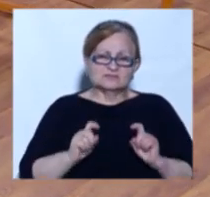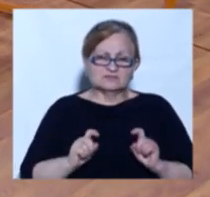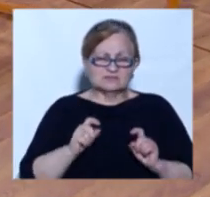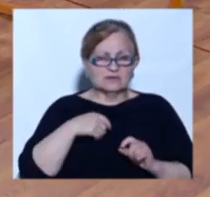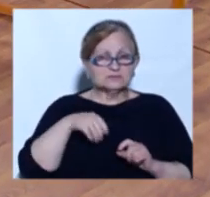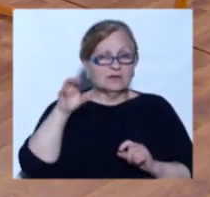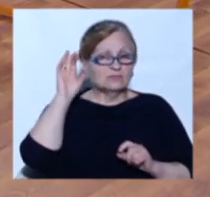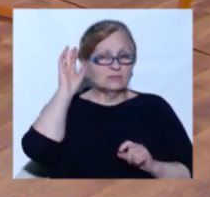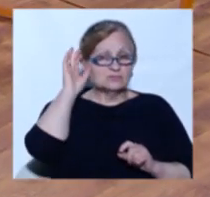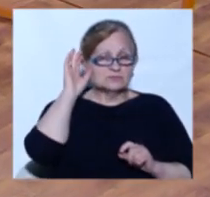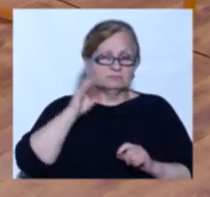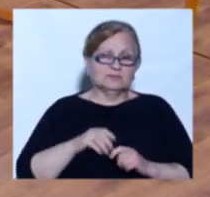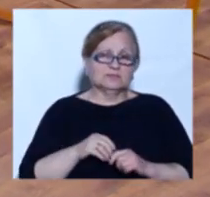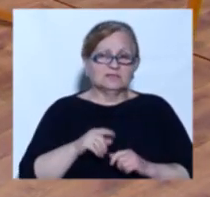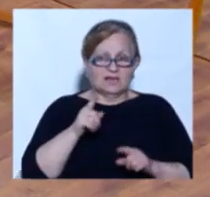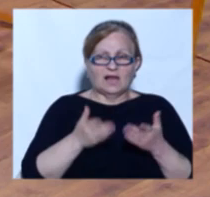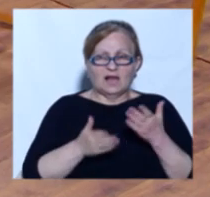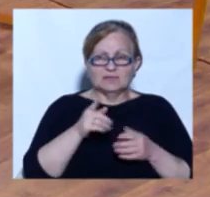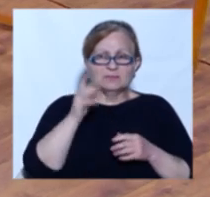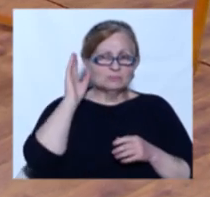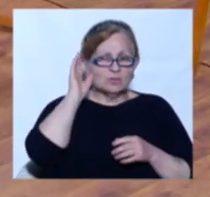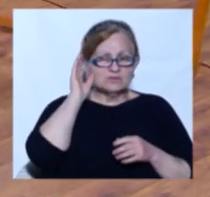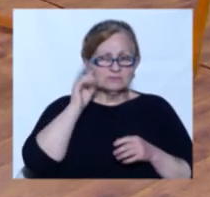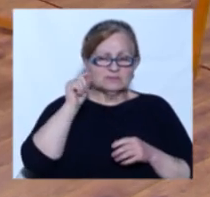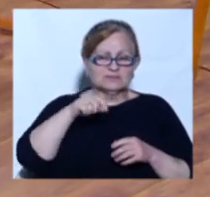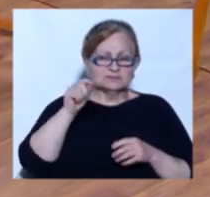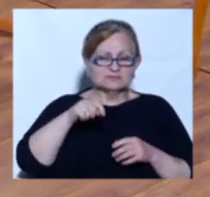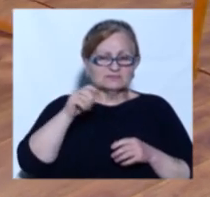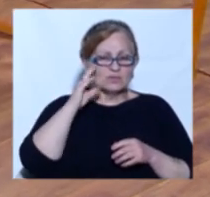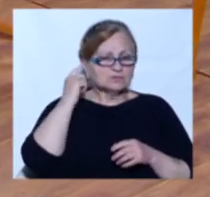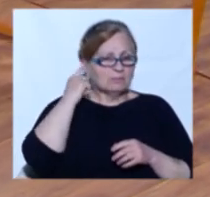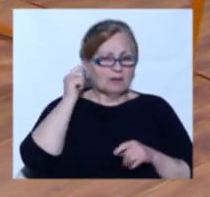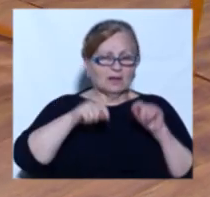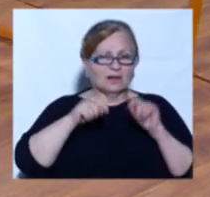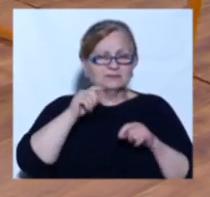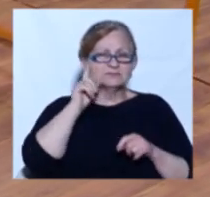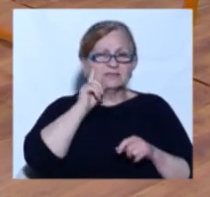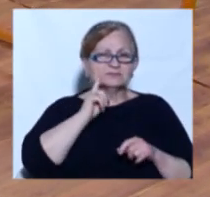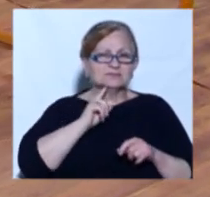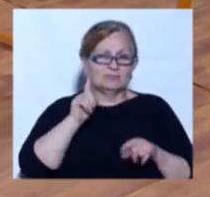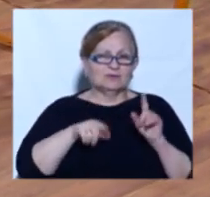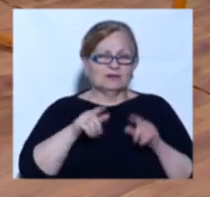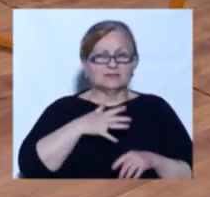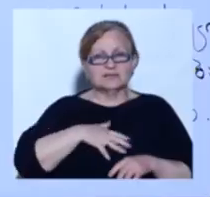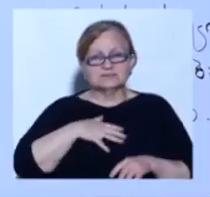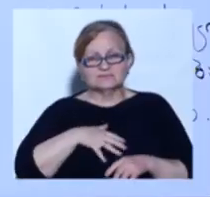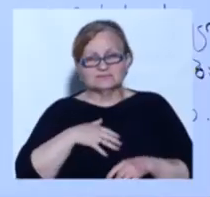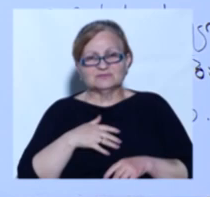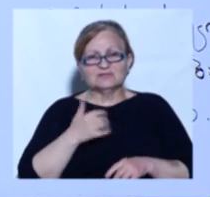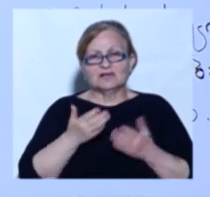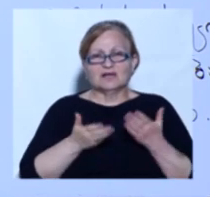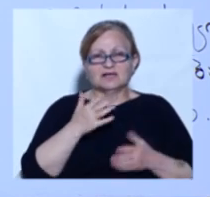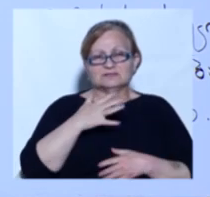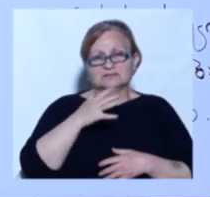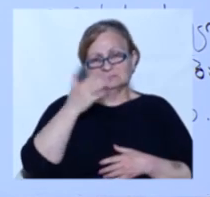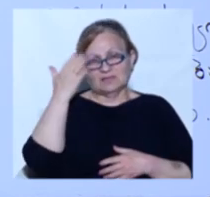ვუსმენ. ალბათ შენც მოგისმენია წვიმის ხმის თვის ყური დაგიგდია, რა სასიამოვნოა, ხანდახან სევდიანი, ხანდახან